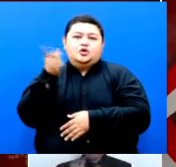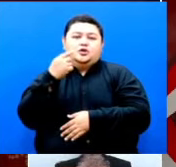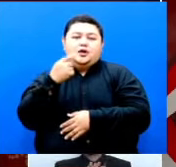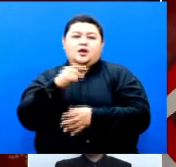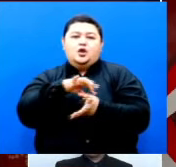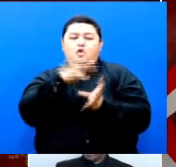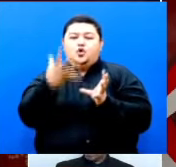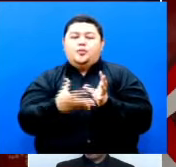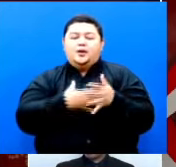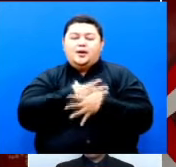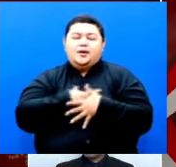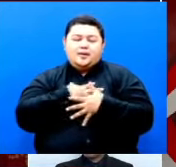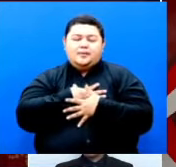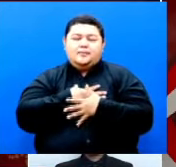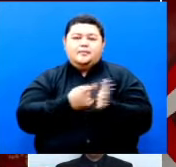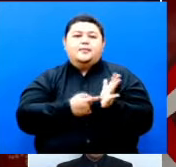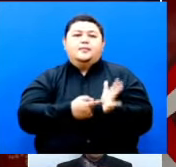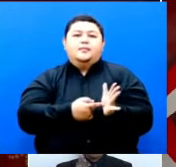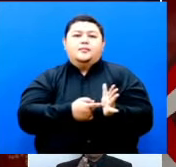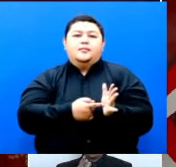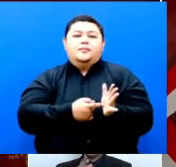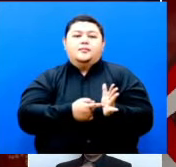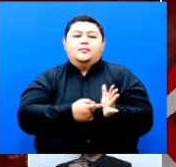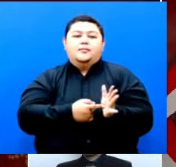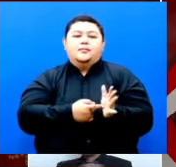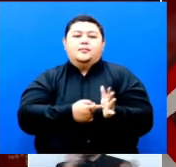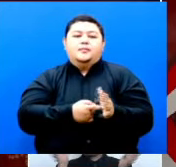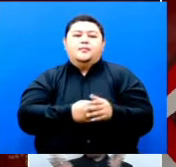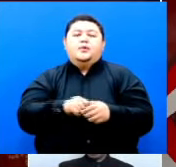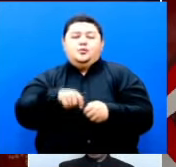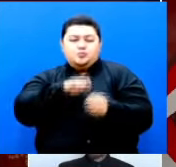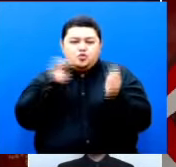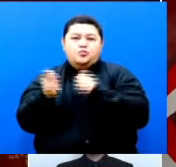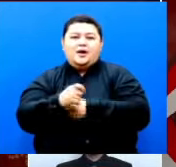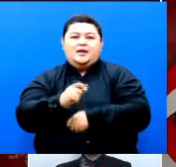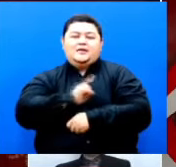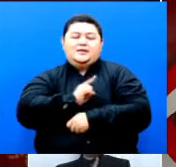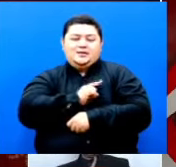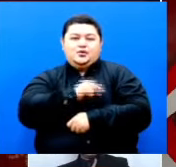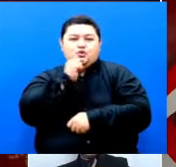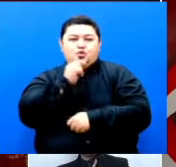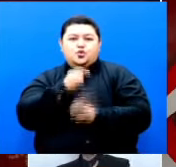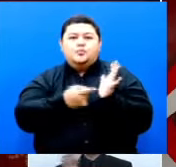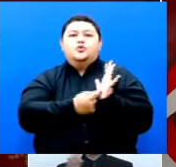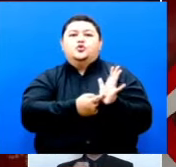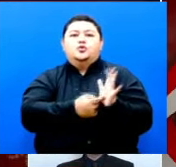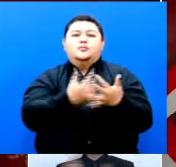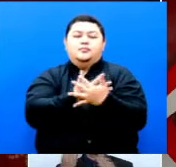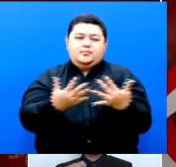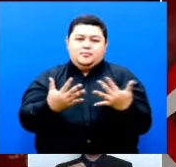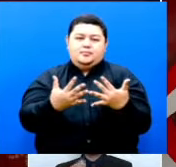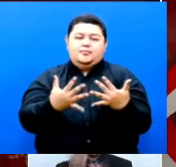yangaman, yangdiwujudkanmelaluitransformasi identitasuntukmenciptakanmasyarakatyangberadab, harmonis,